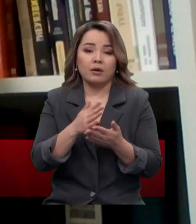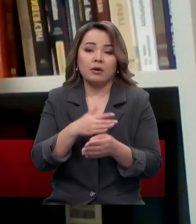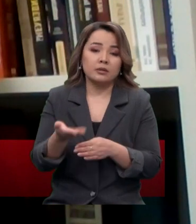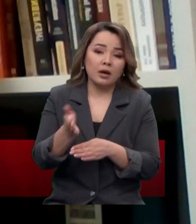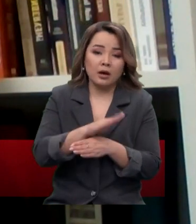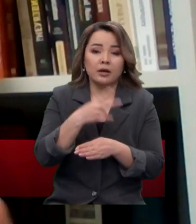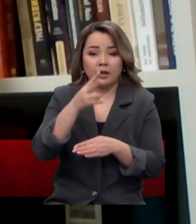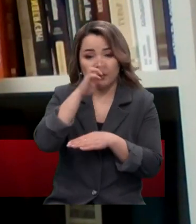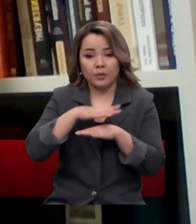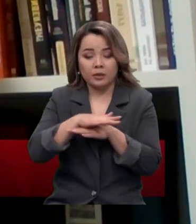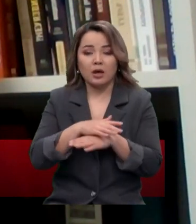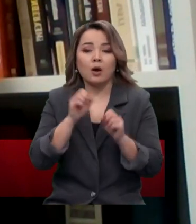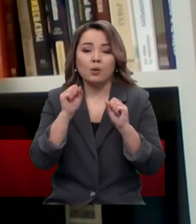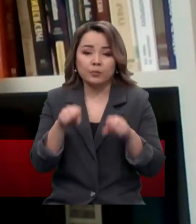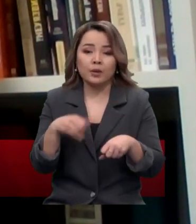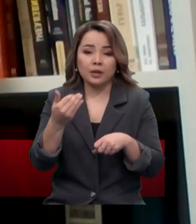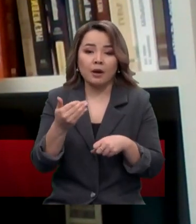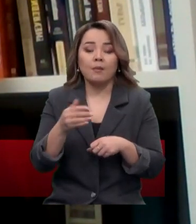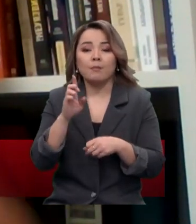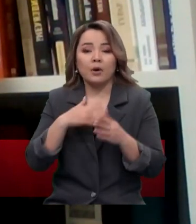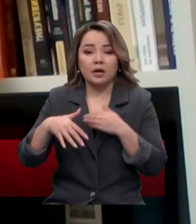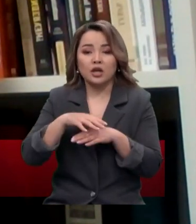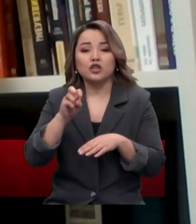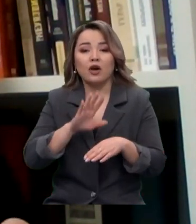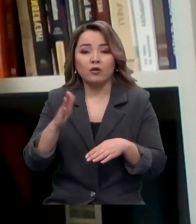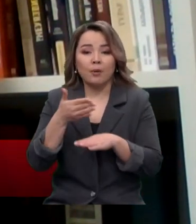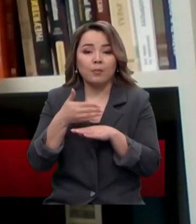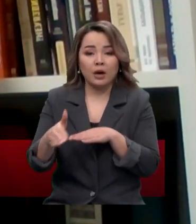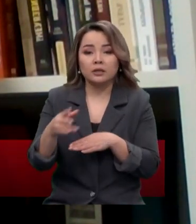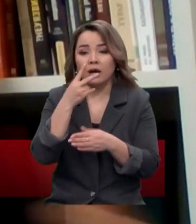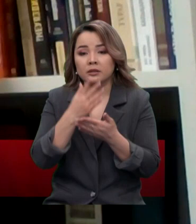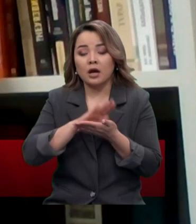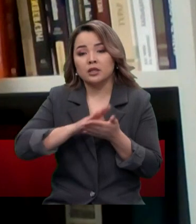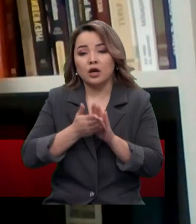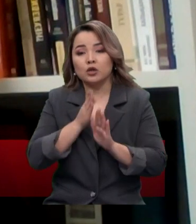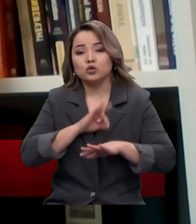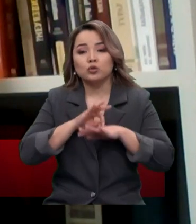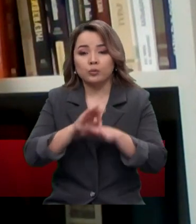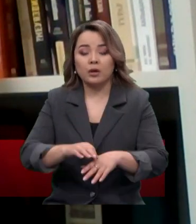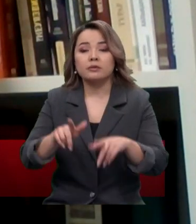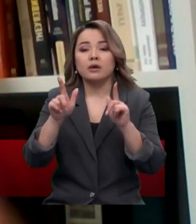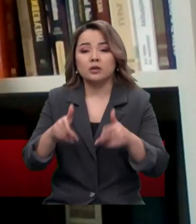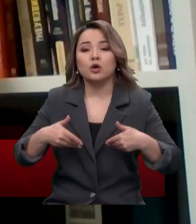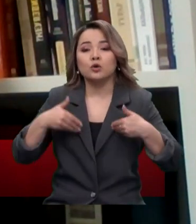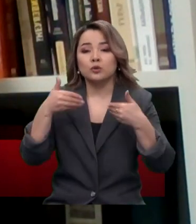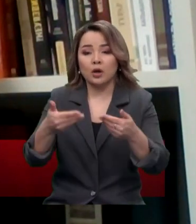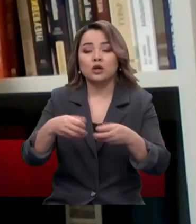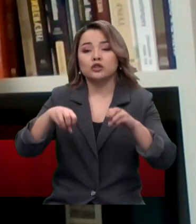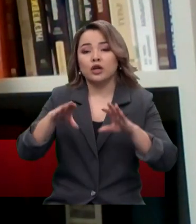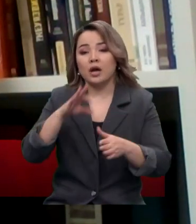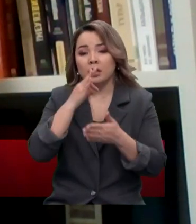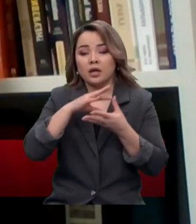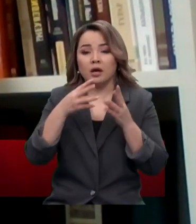екі мемлекеттерге бейтарап, батыстан бөлек, яғни еуразиялық мемлекет ретінде келісім шарт ұсынатын ортақ шешімдерді қалыптастыра